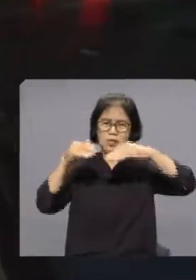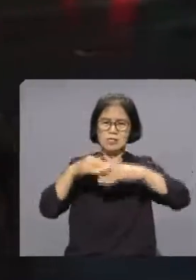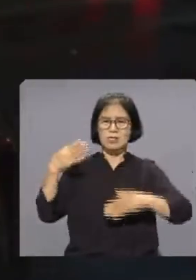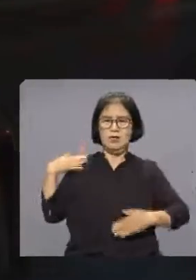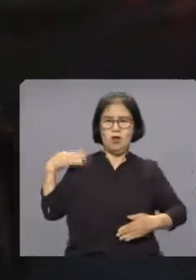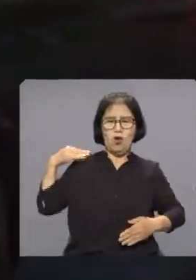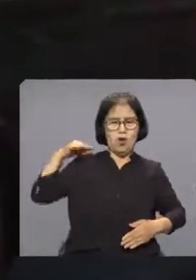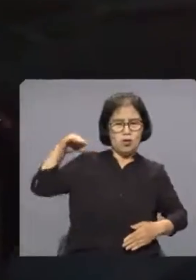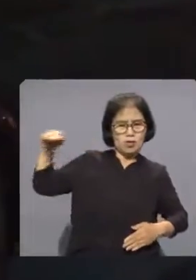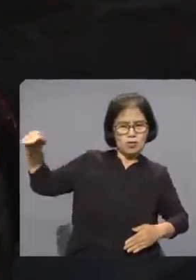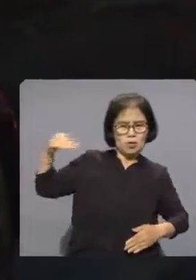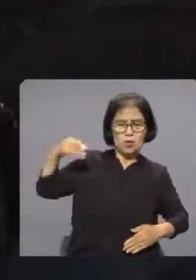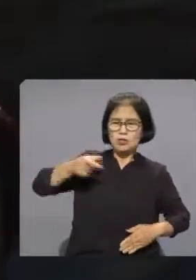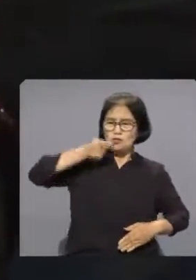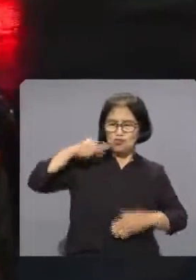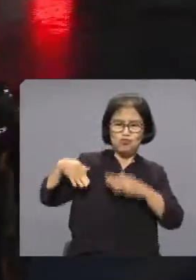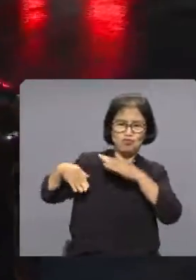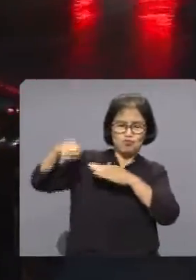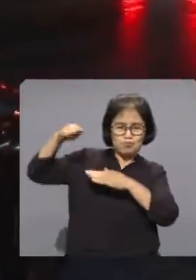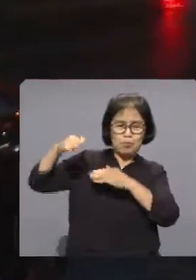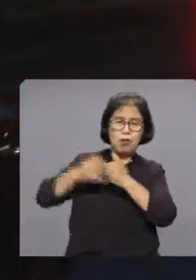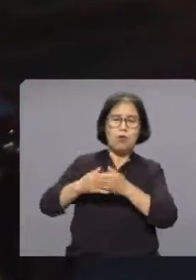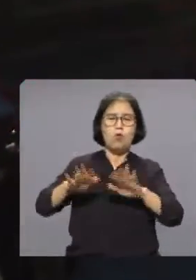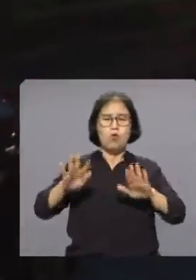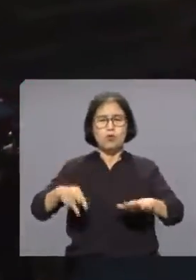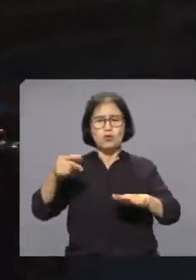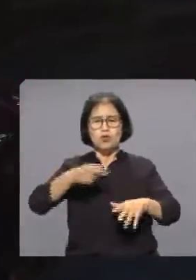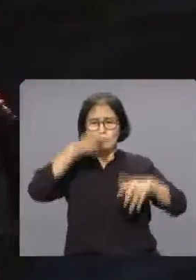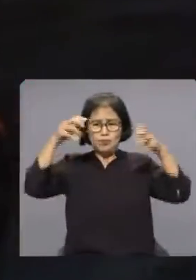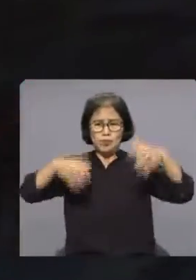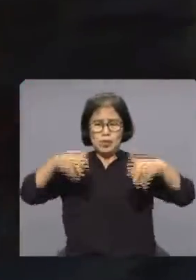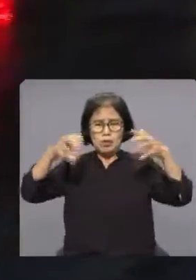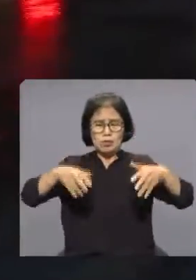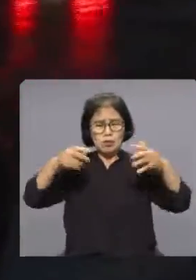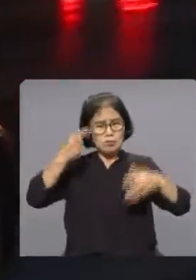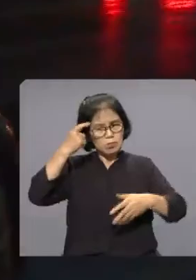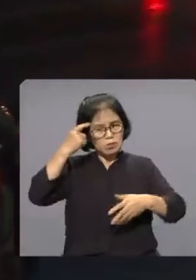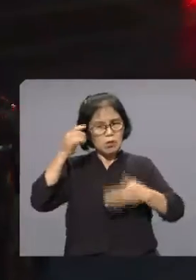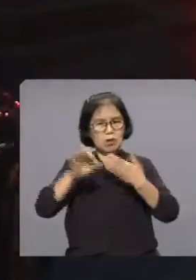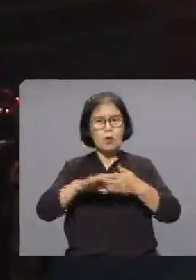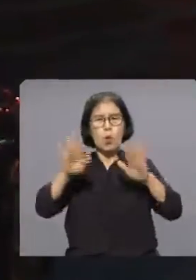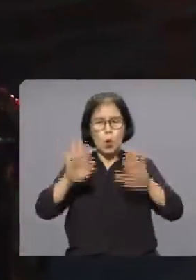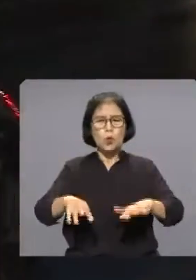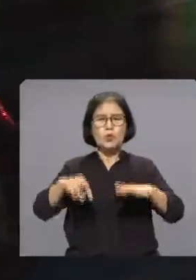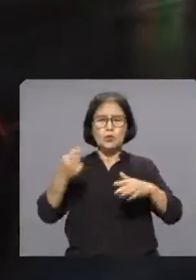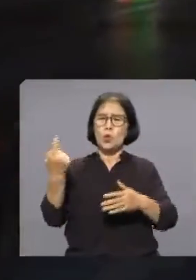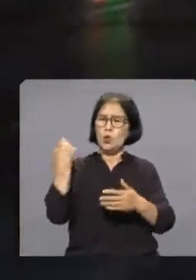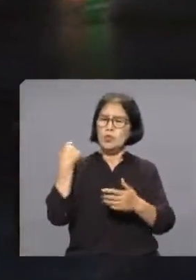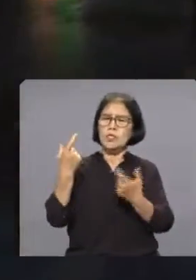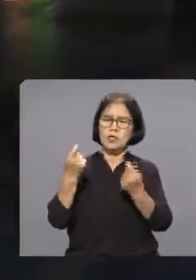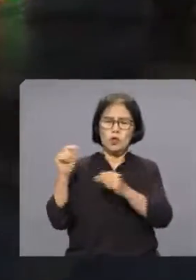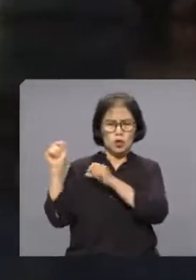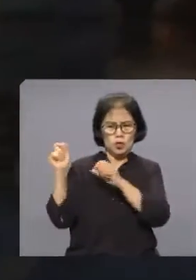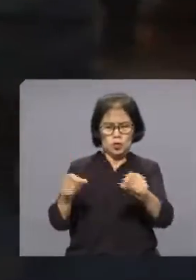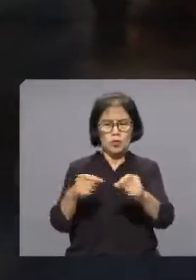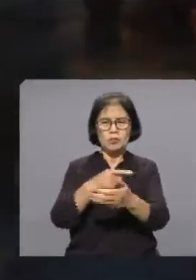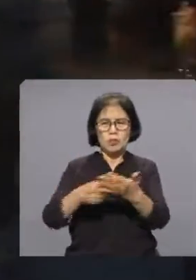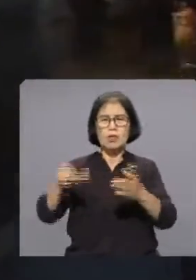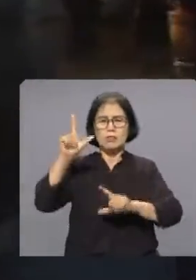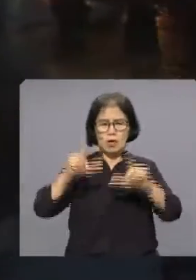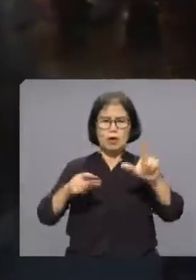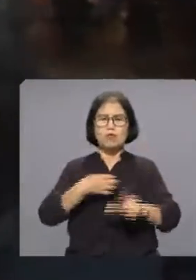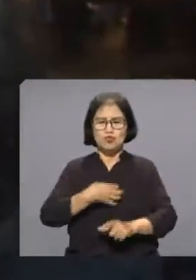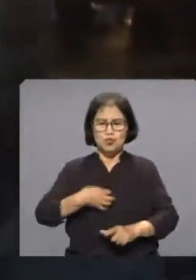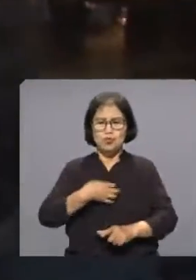어깨 정도로 보여지는데 오늘도 이렇게 비가 내리는 걸 감안하면 오늘 역시 어제와 같은 비 피해 상황 또다시